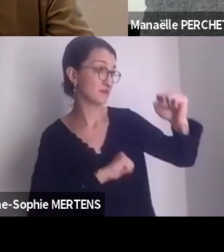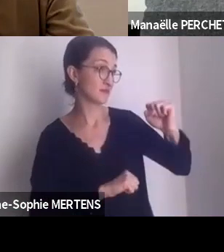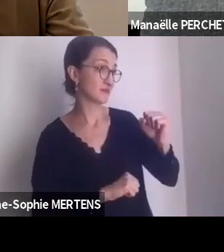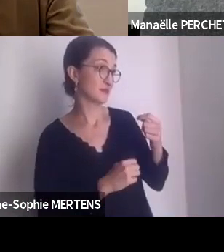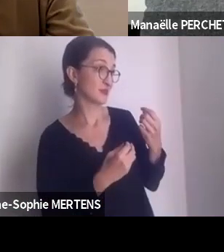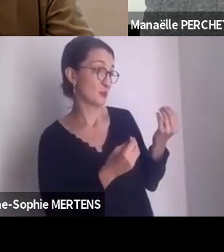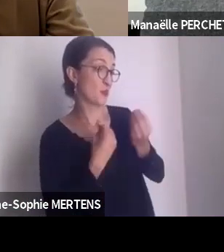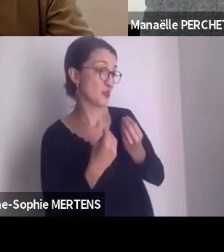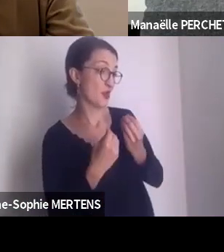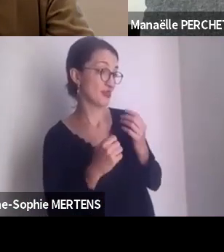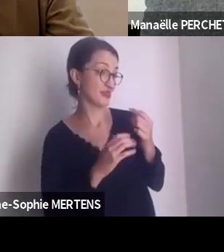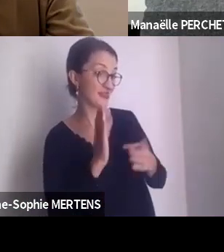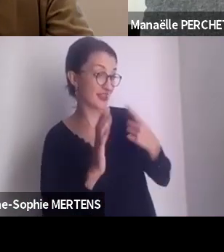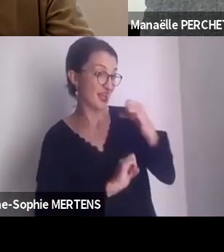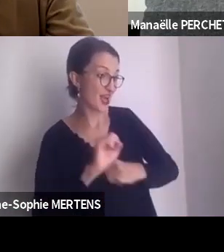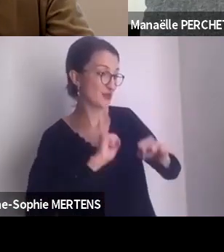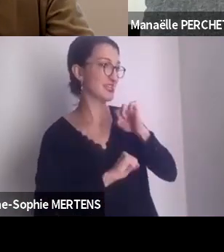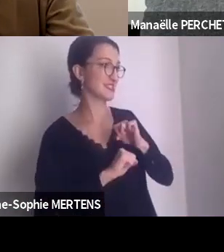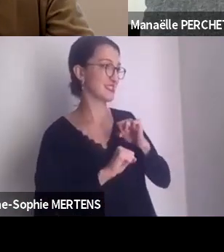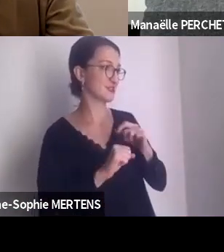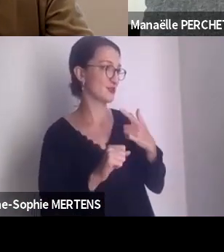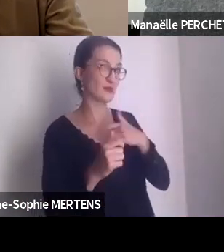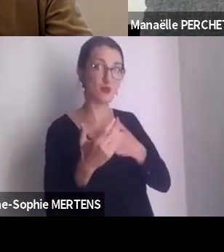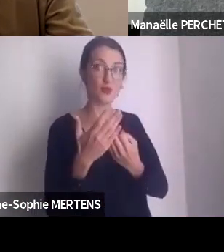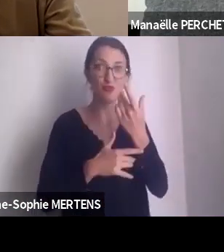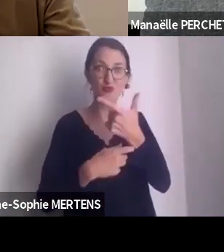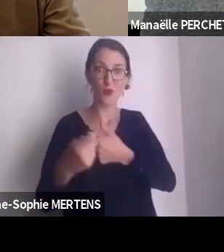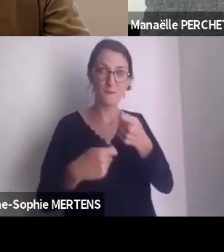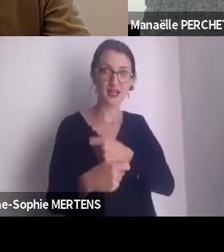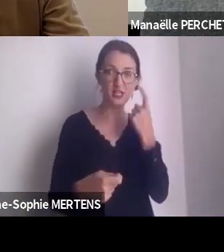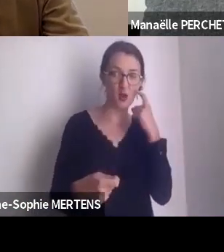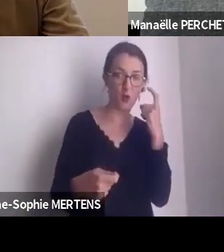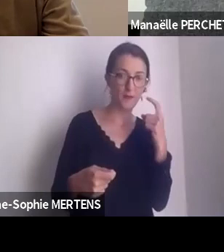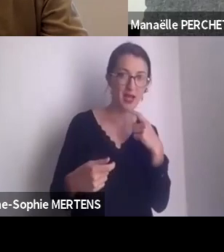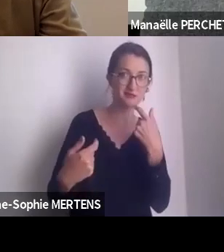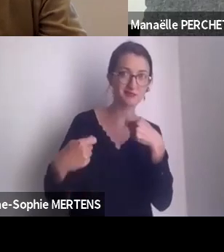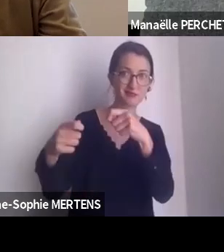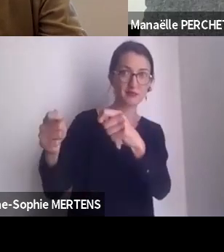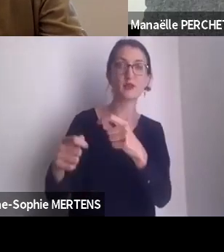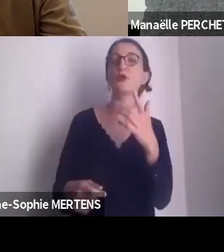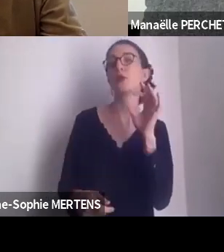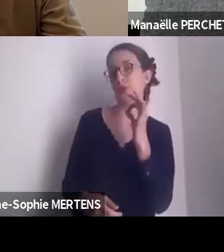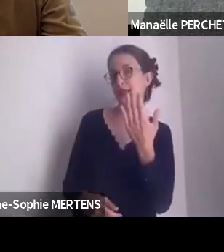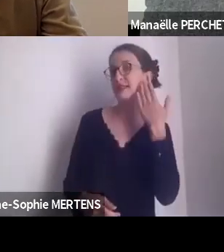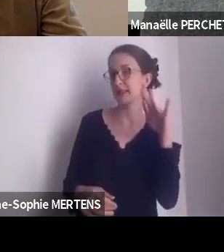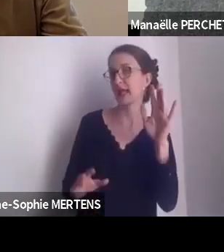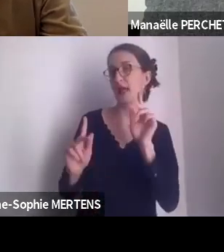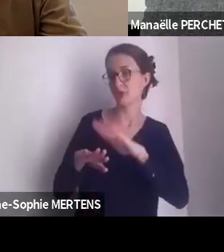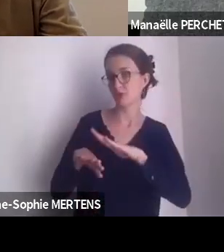tu faisais pour t'orienter vers ce marché qui était en train de naître. Voilà, exactement. Alors on savait que c'était un marché éphémère et en plus nos produits